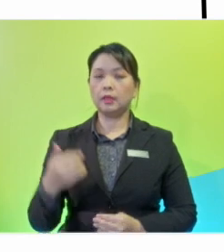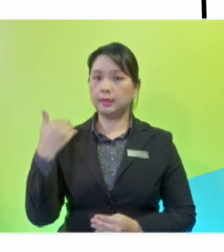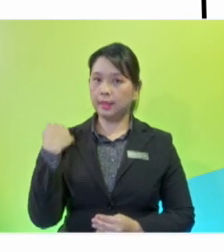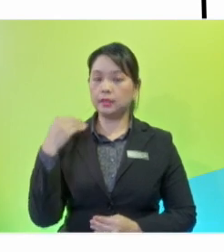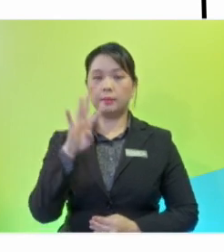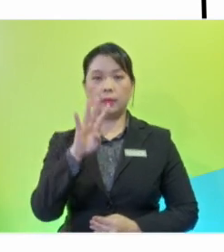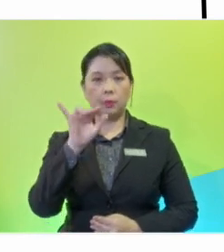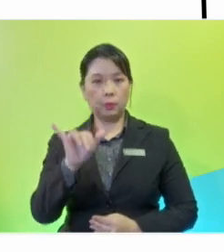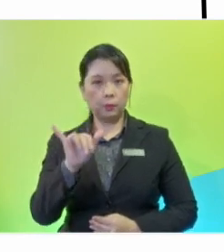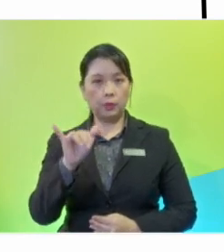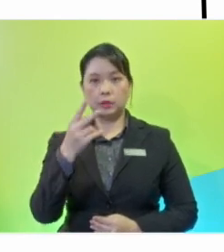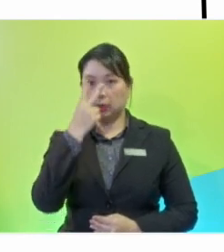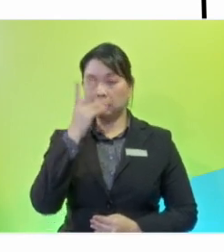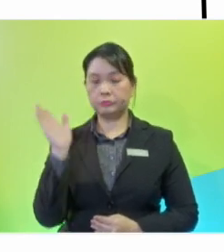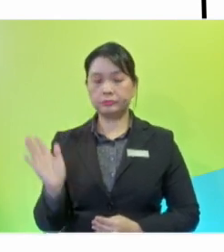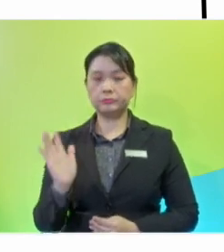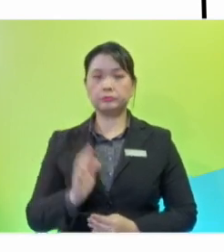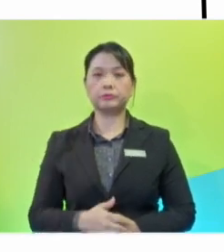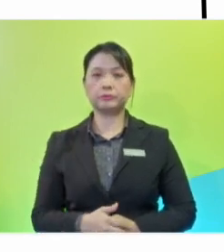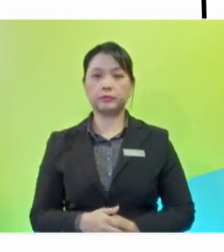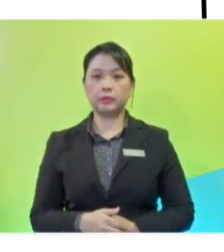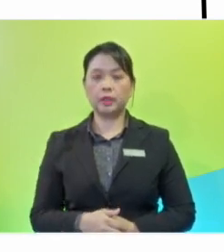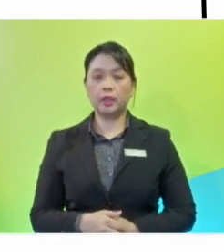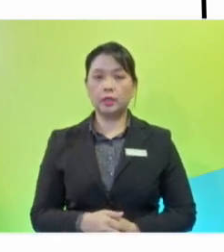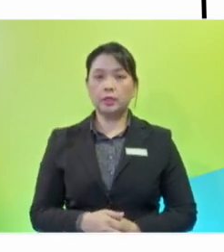2x + q/x kemudian